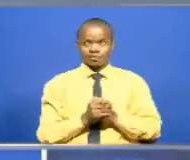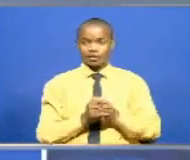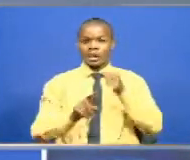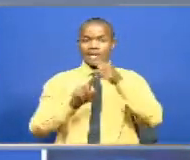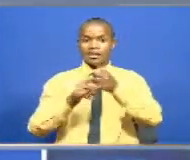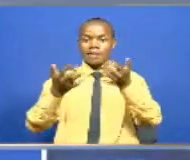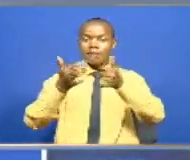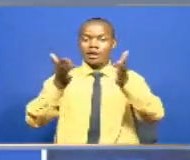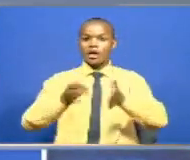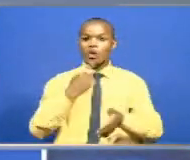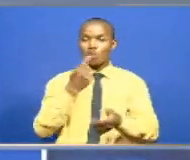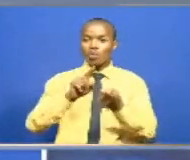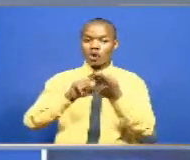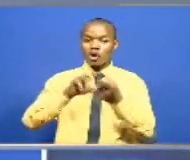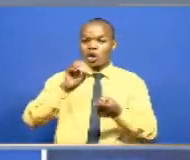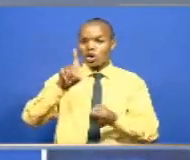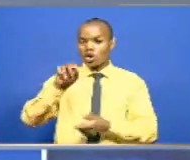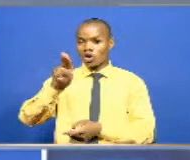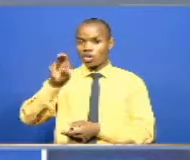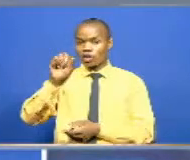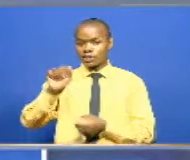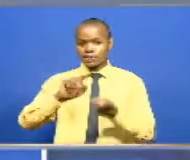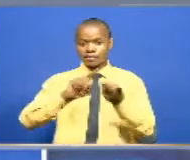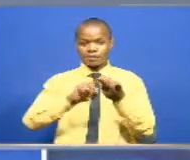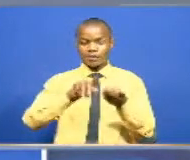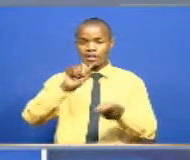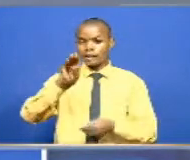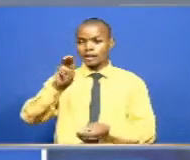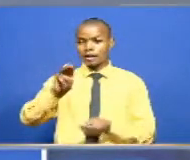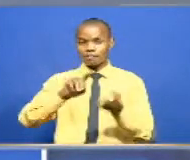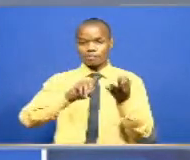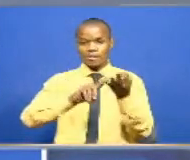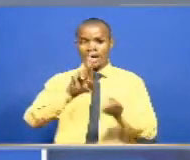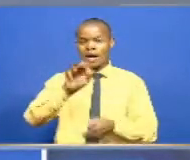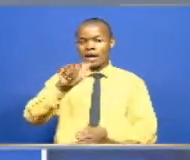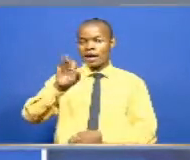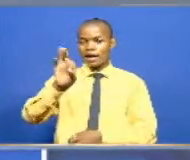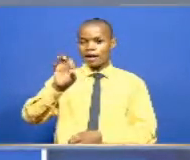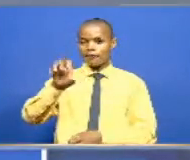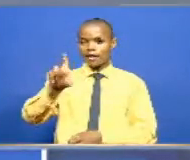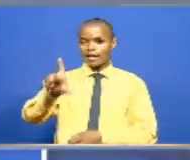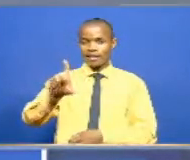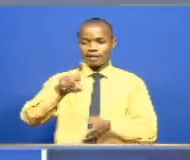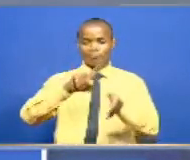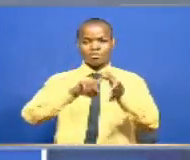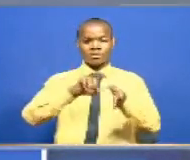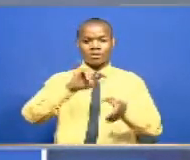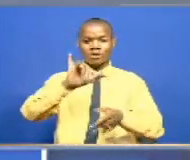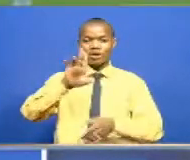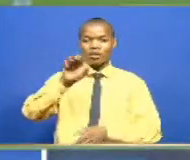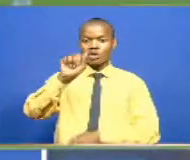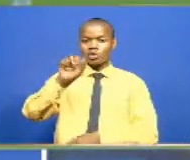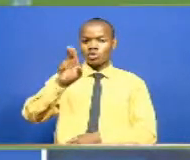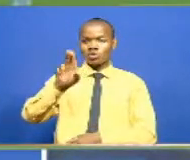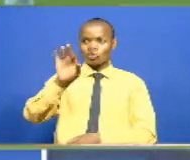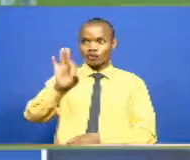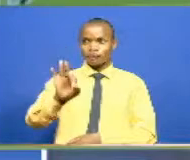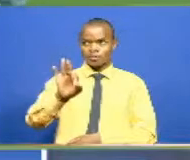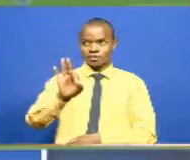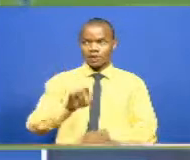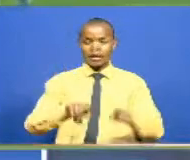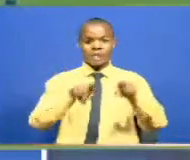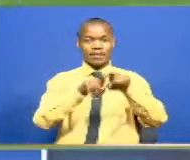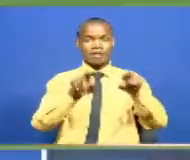Colin Sokumu, Salim Odeka, Bill Oporia, Rafael Asudi na Elijah Mwanzia na Yusuf Juma. Aidha, timu